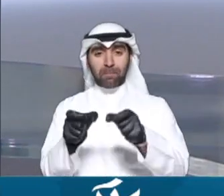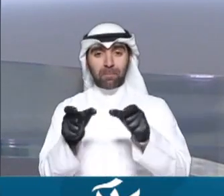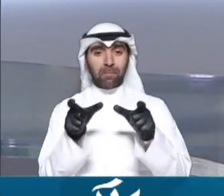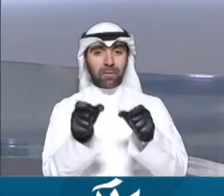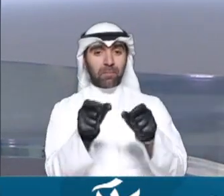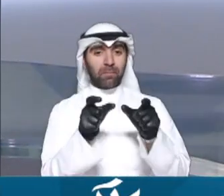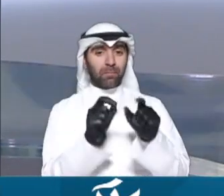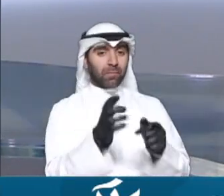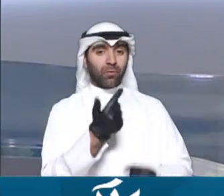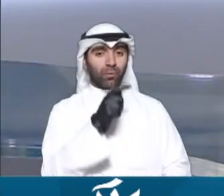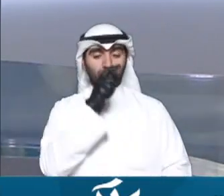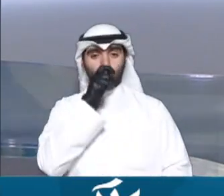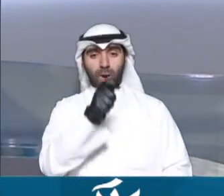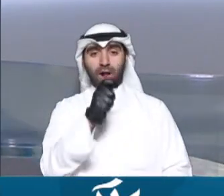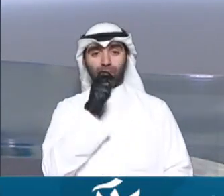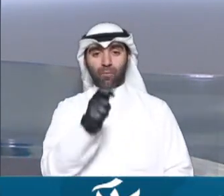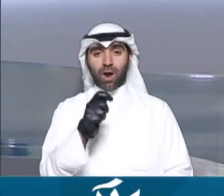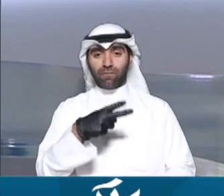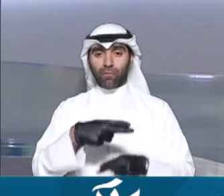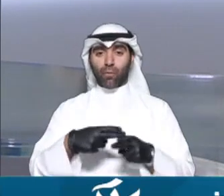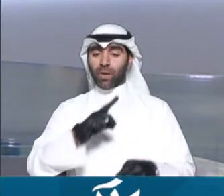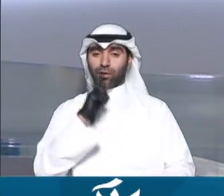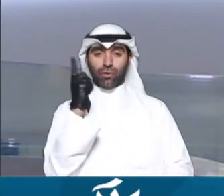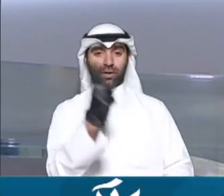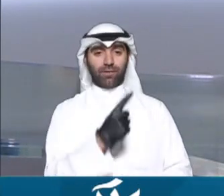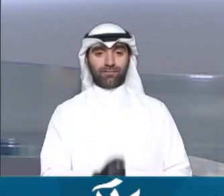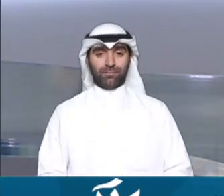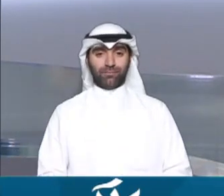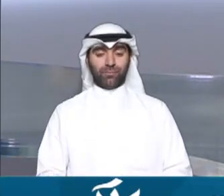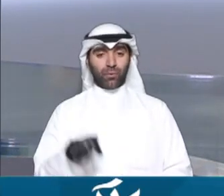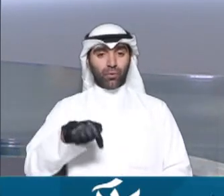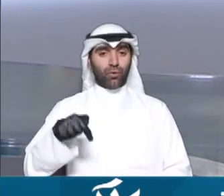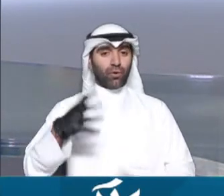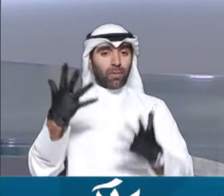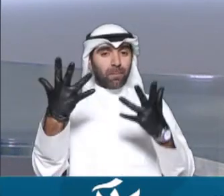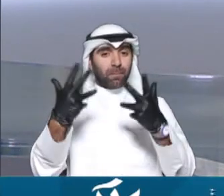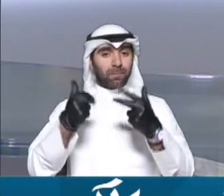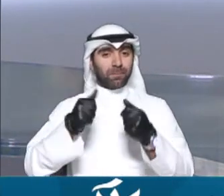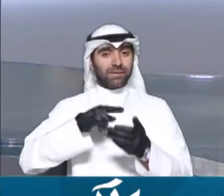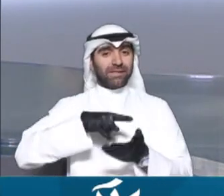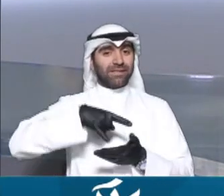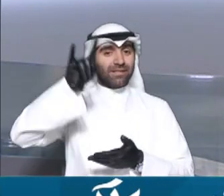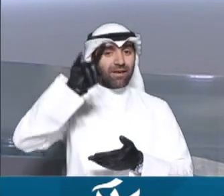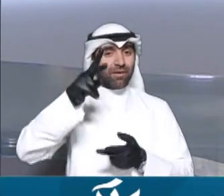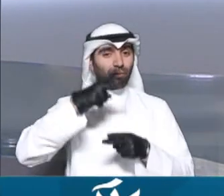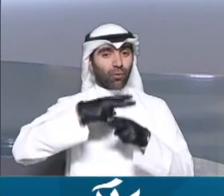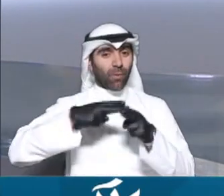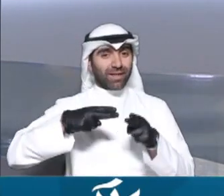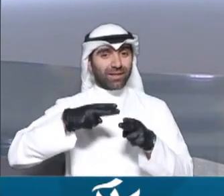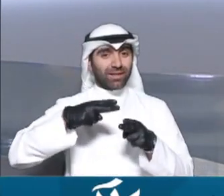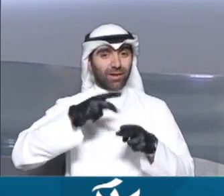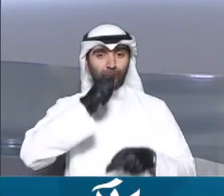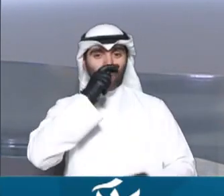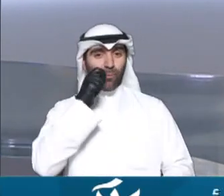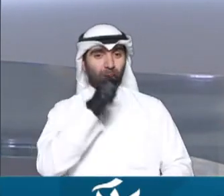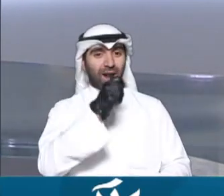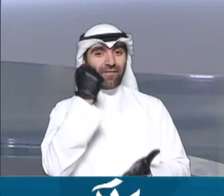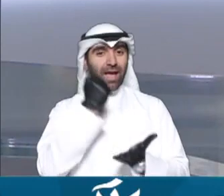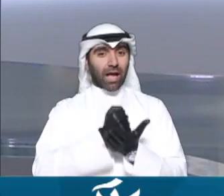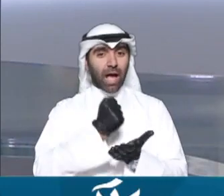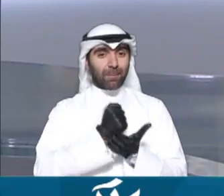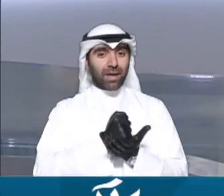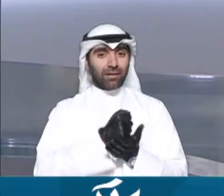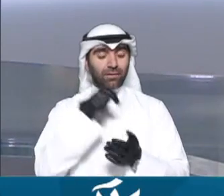الإقامة. اليوم غادرت البلاد صباح اليوم رحلة ثانية لمخالفي الإقامة من الجالية